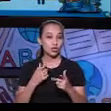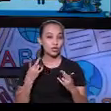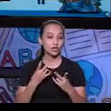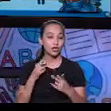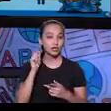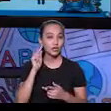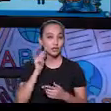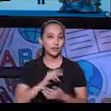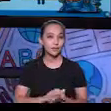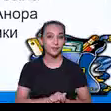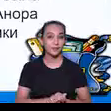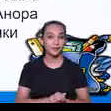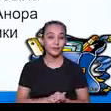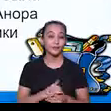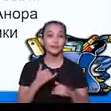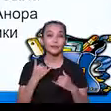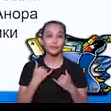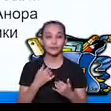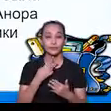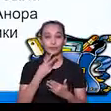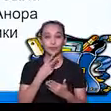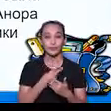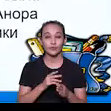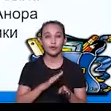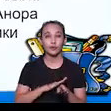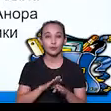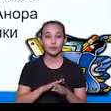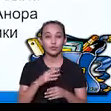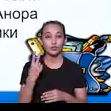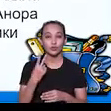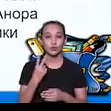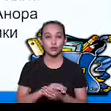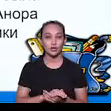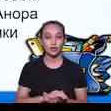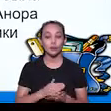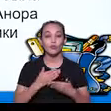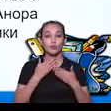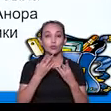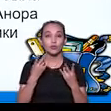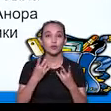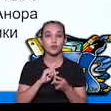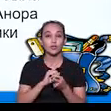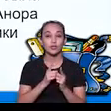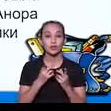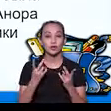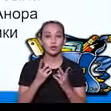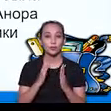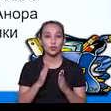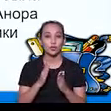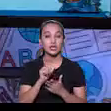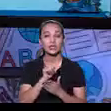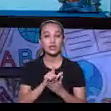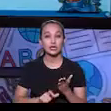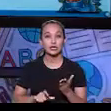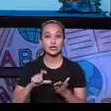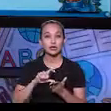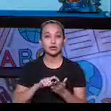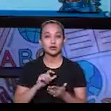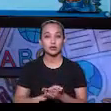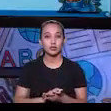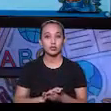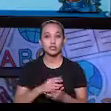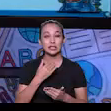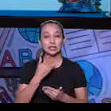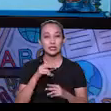уроку. А теперь мы выполним упражнение второе. Нам надо прочитать и перевести текст. Вы